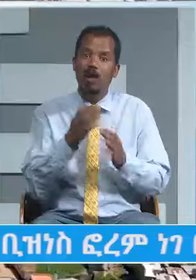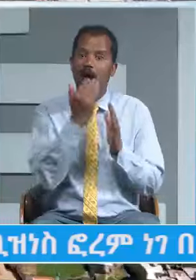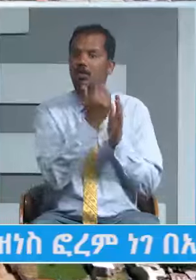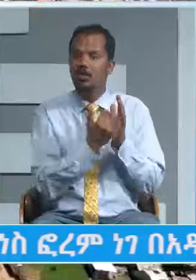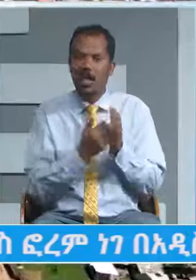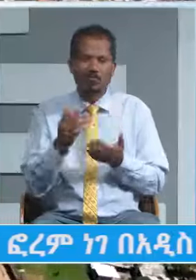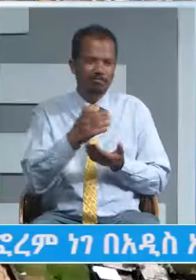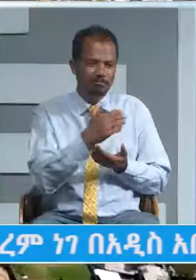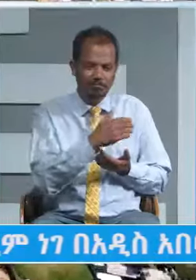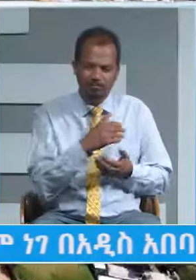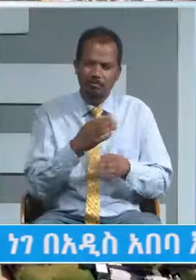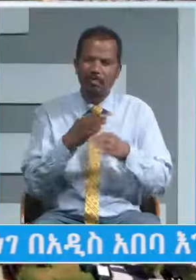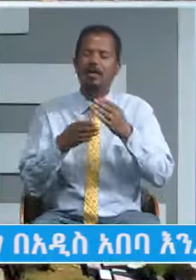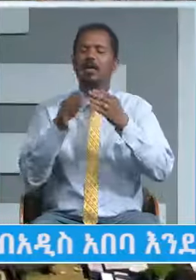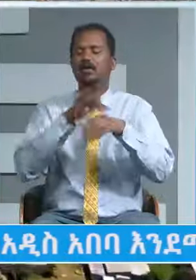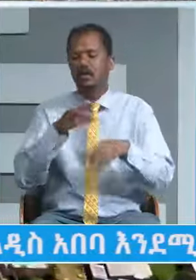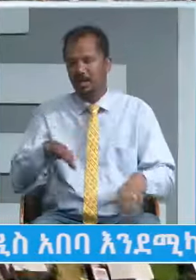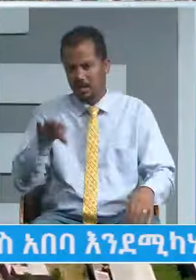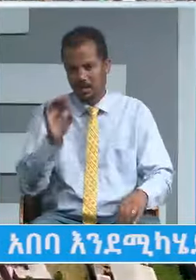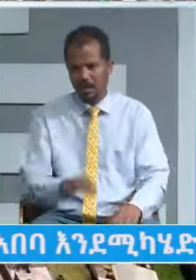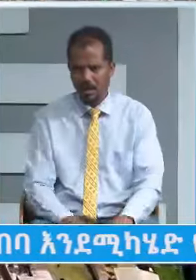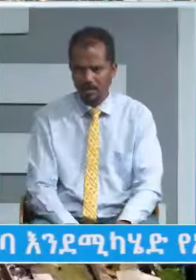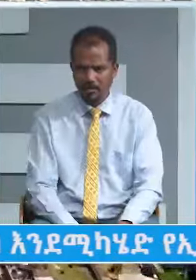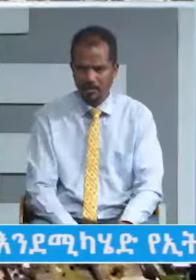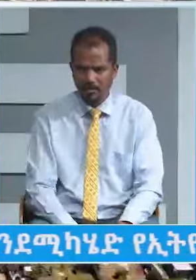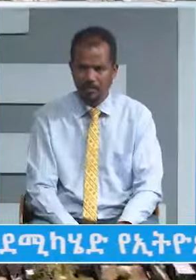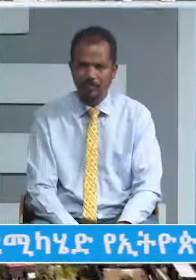አጀንዳዎችን እያሰባሰቡ በማደራጀት ላይ ይገኛሉ።